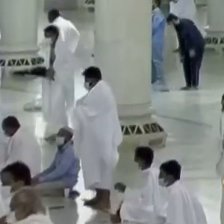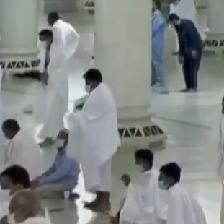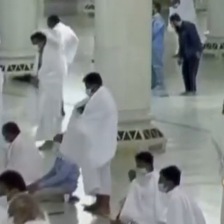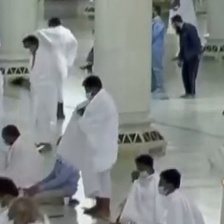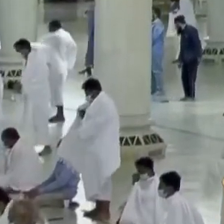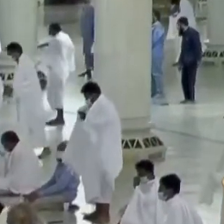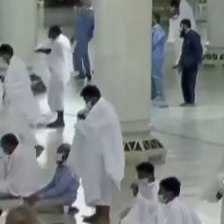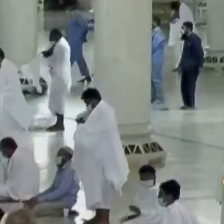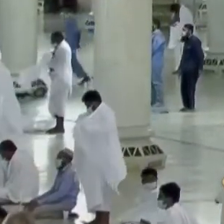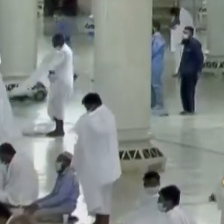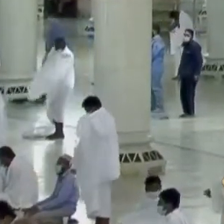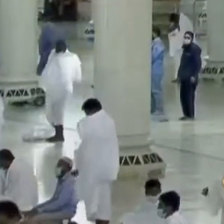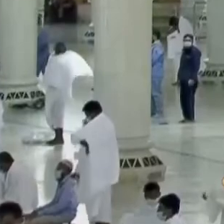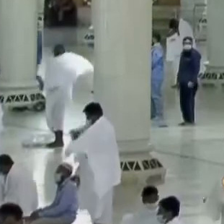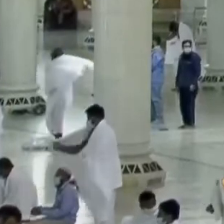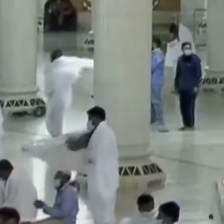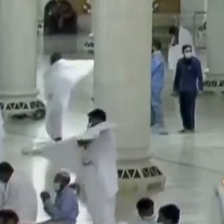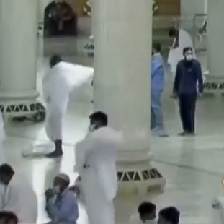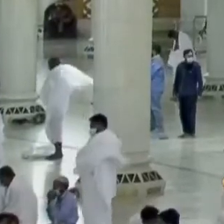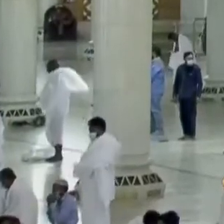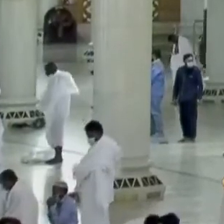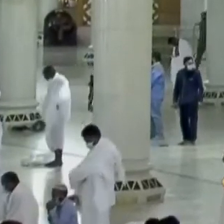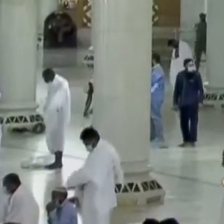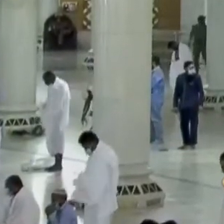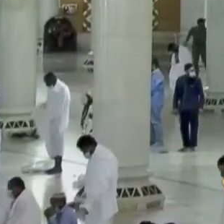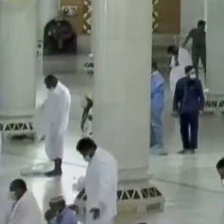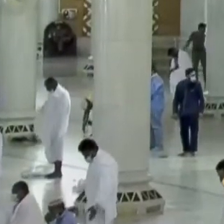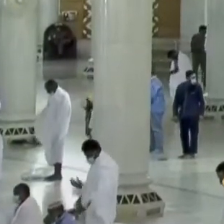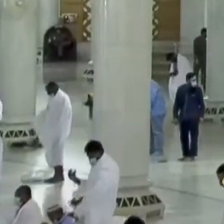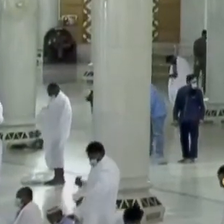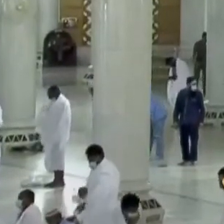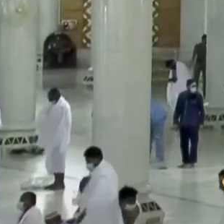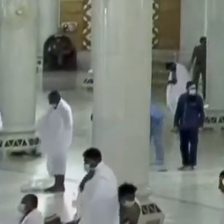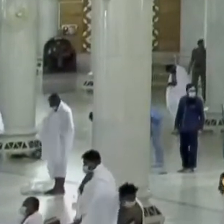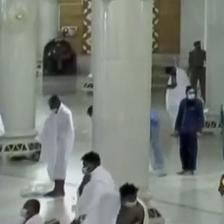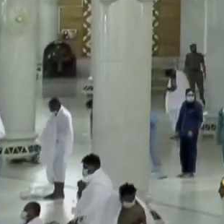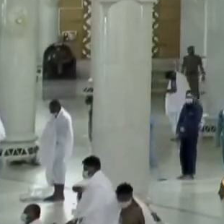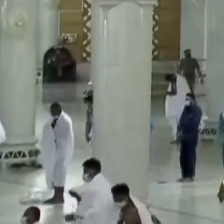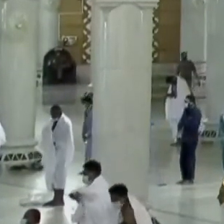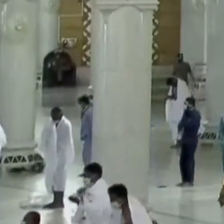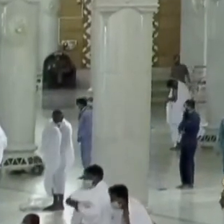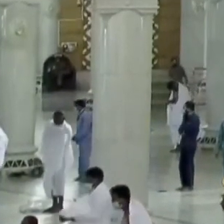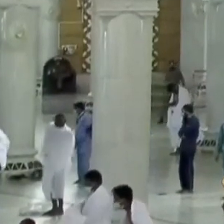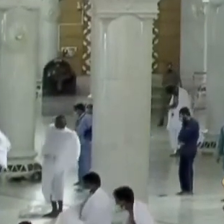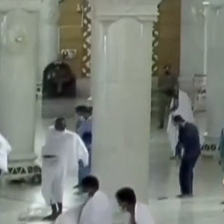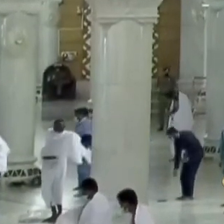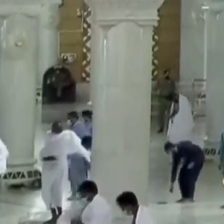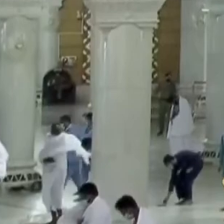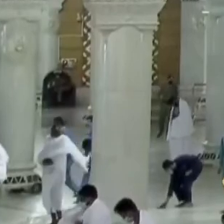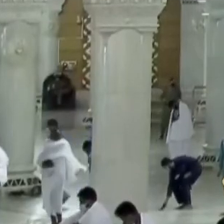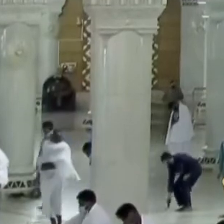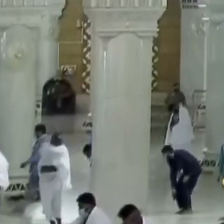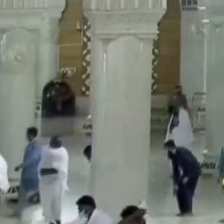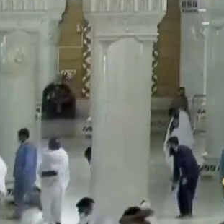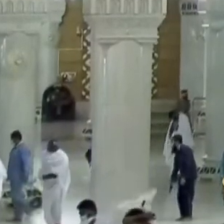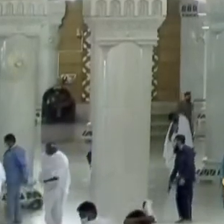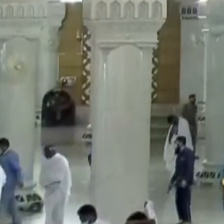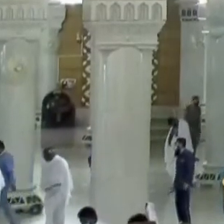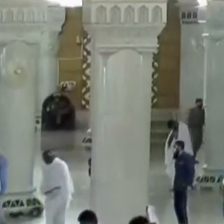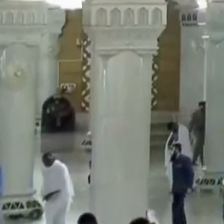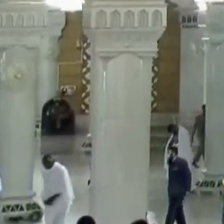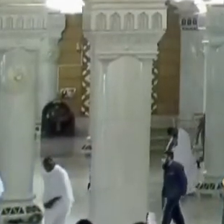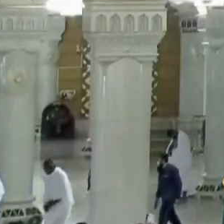الله، أشهد أن محمدًا رسول الله. حي على